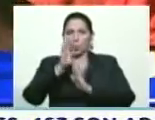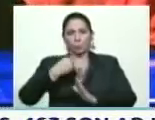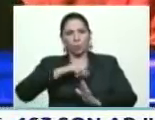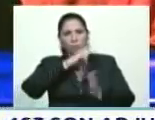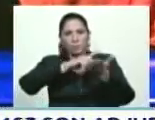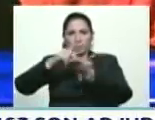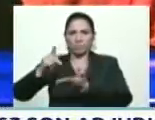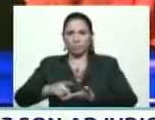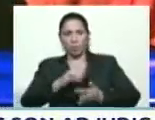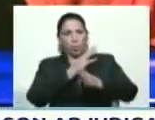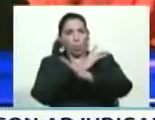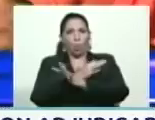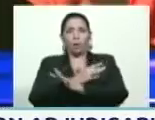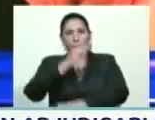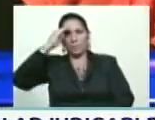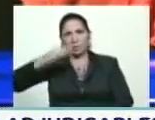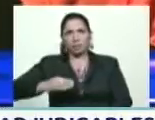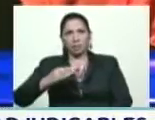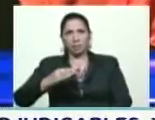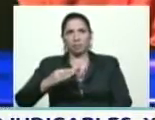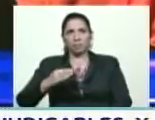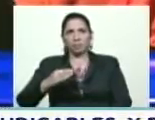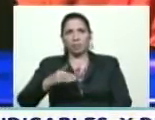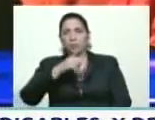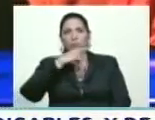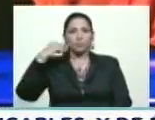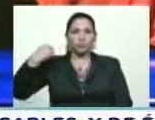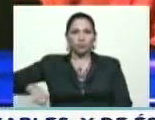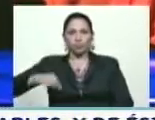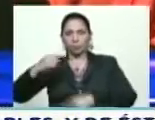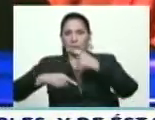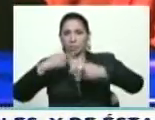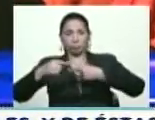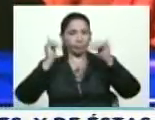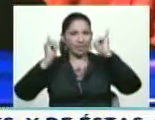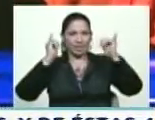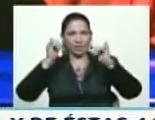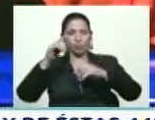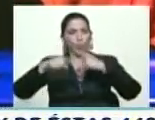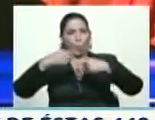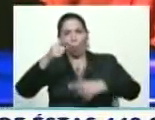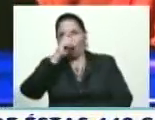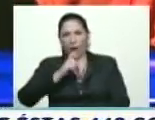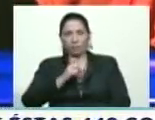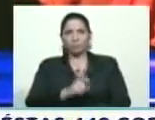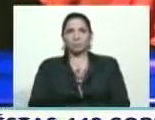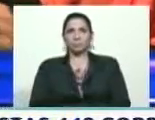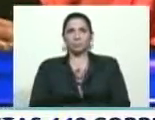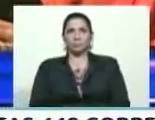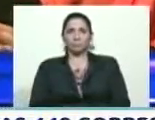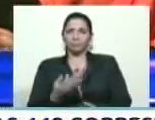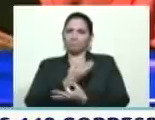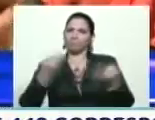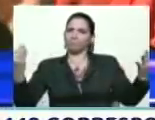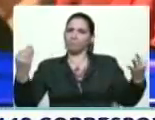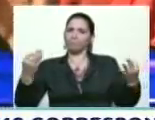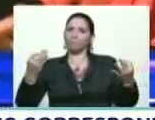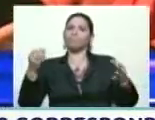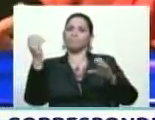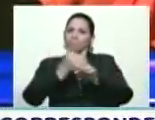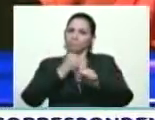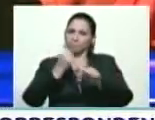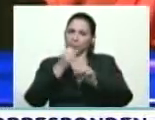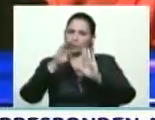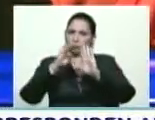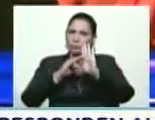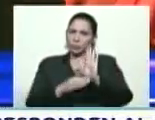los Juegos Militares que celebra Rusia todos los años con una eficacia y una eficiencia cada día